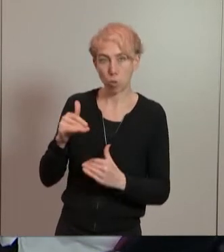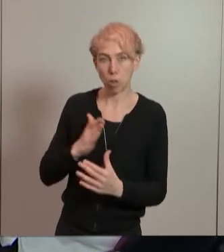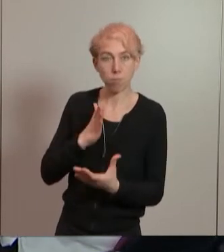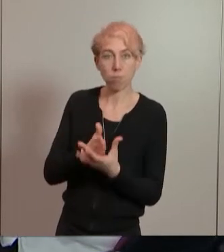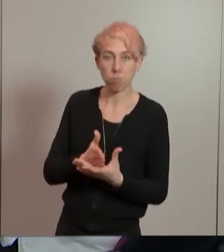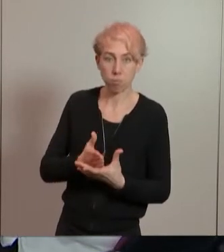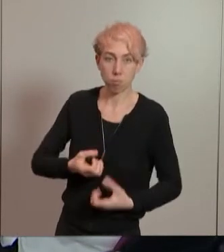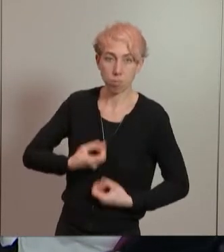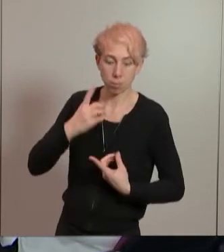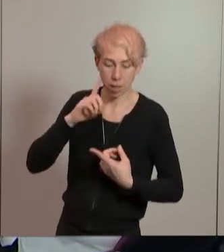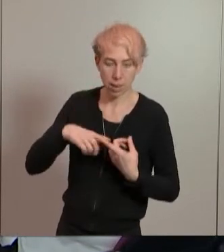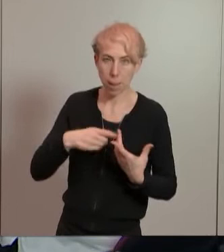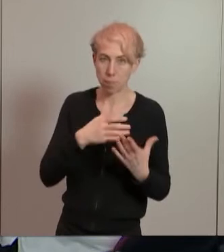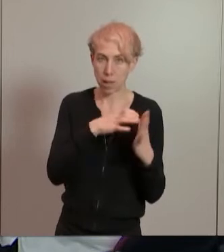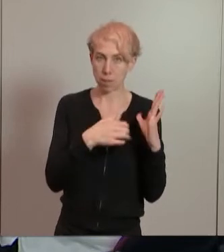cette délibération ?